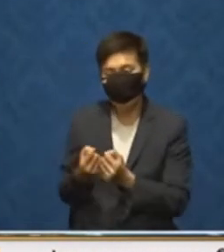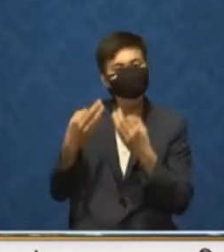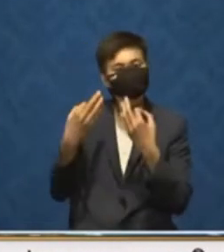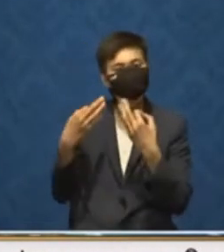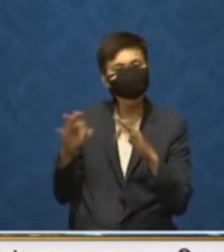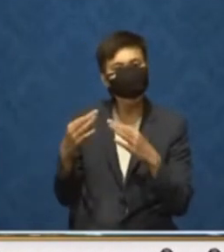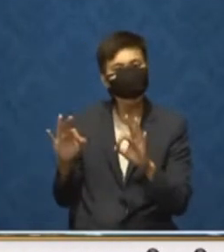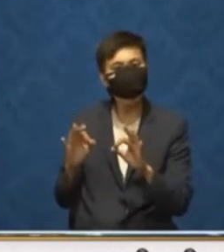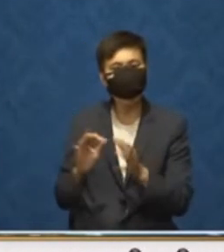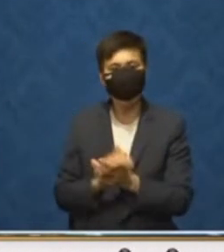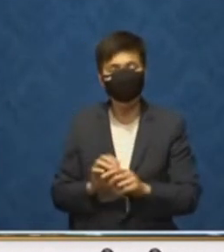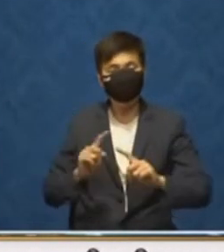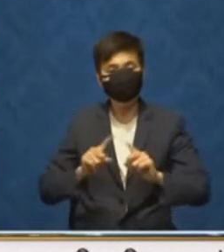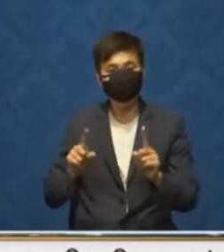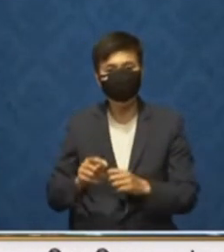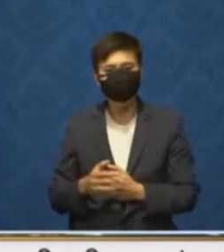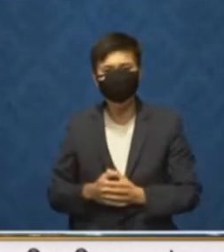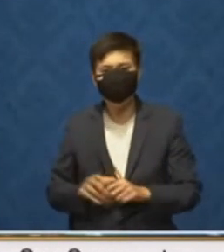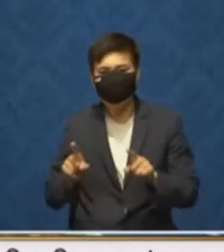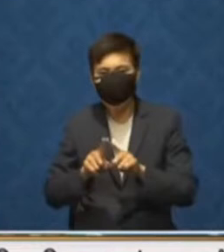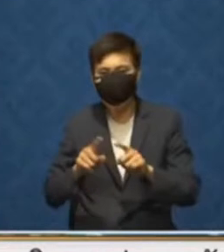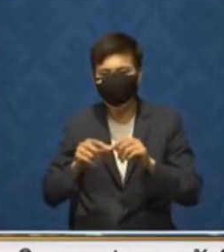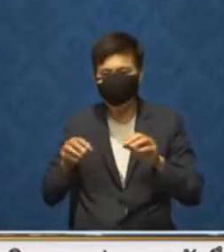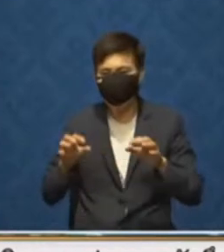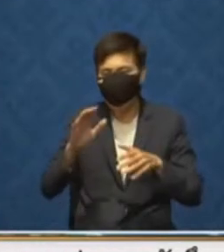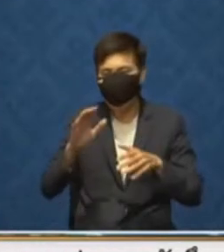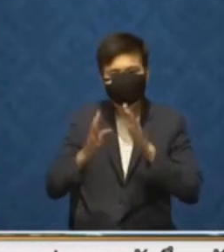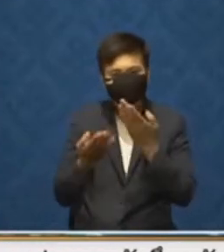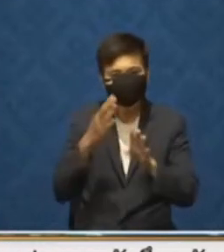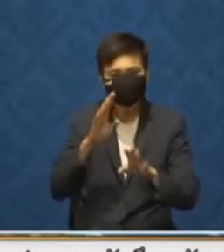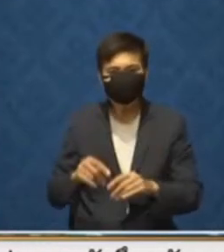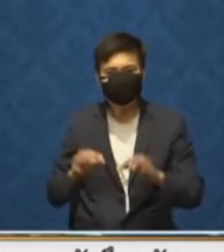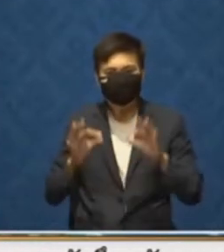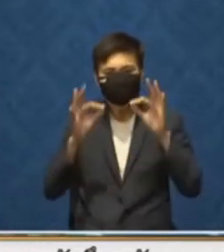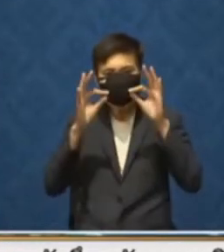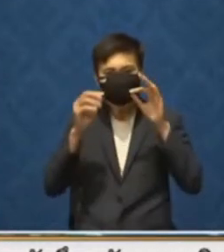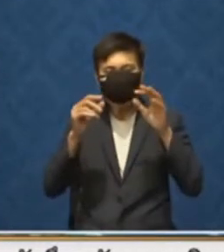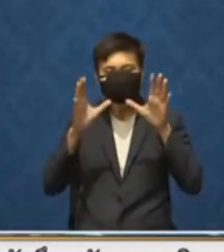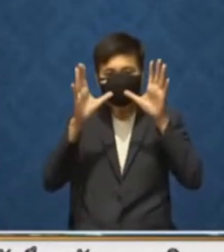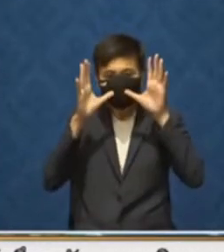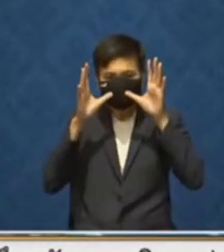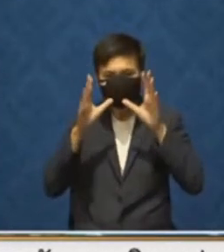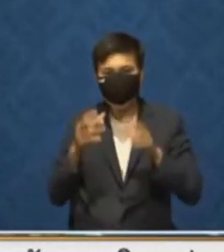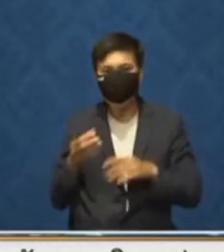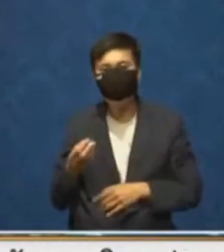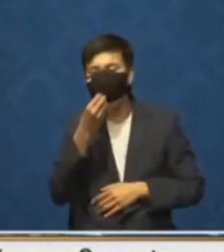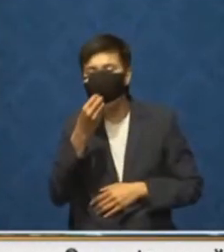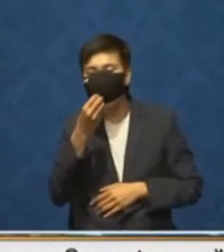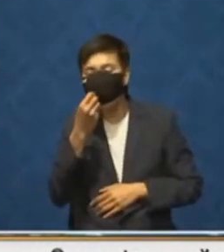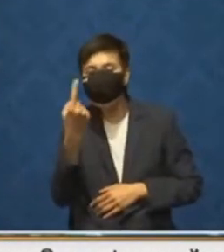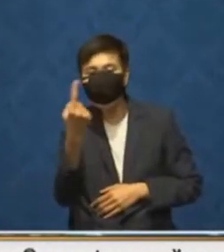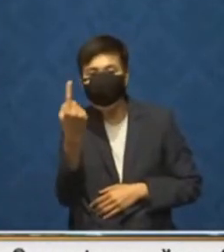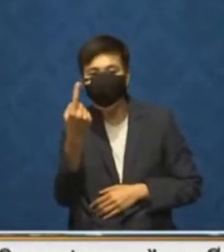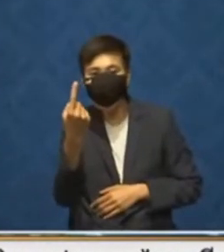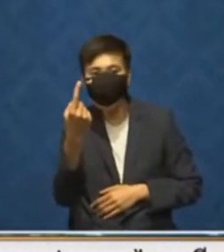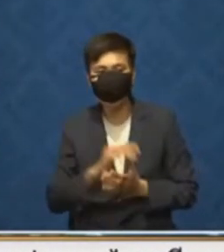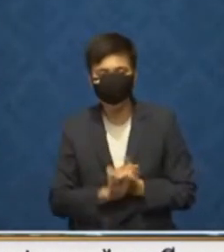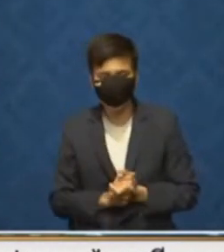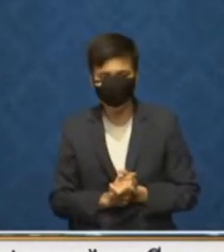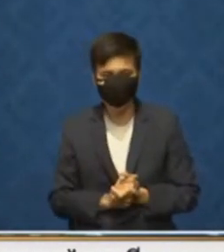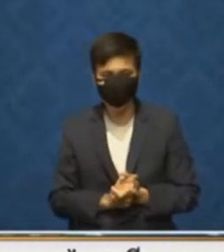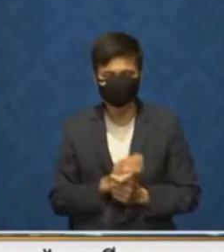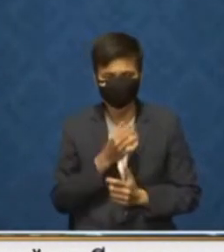แต่นี่มันหลับแล้วมันกินตลอดอันตรายมากฝากถึงท่านประธานด้วยครับเอาหล่ะครับขอขั้นต่อไปเลยละอัน